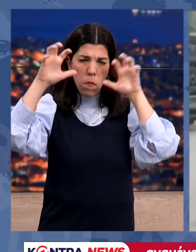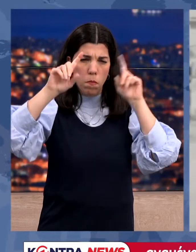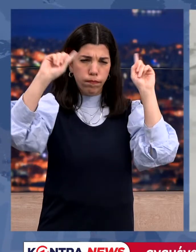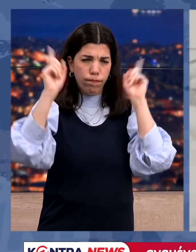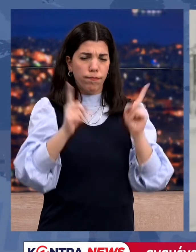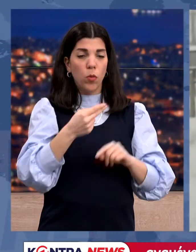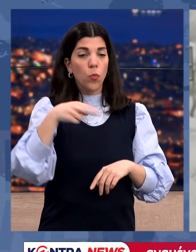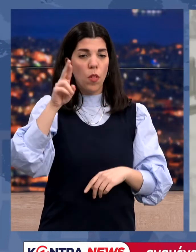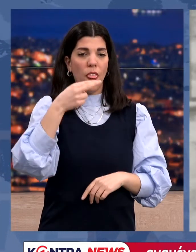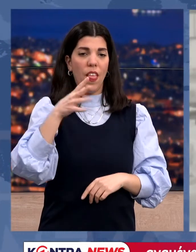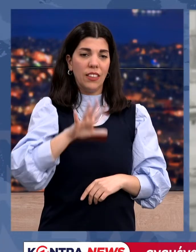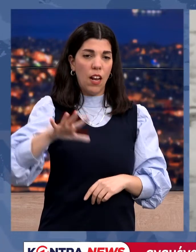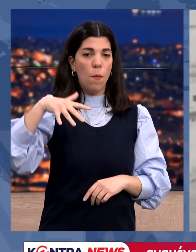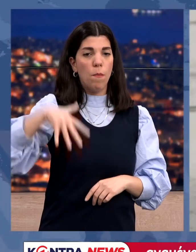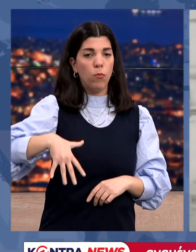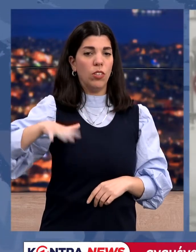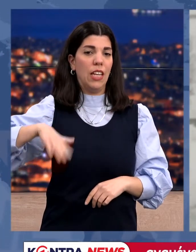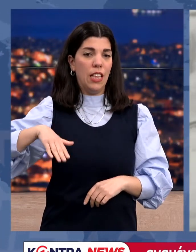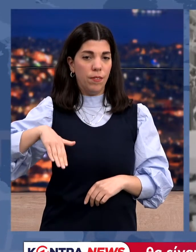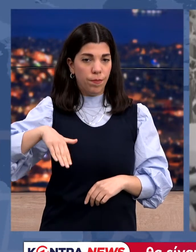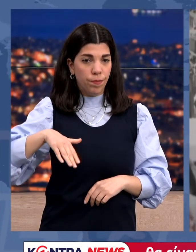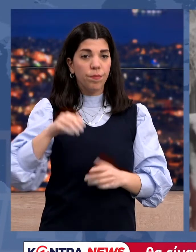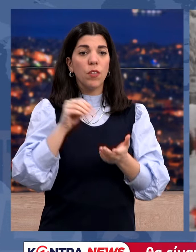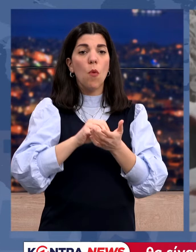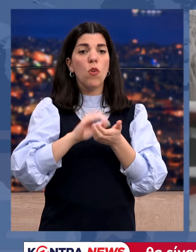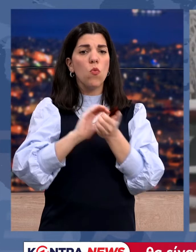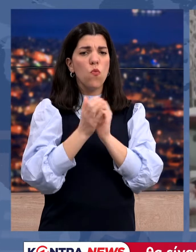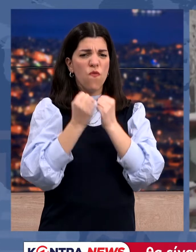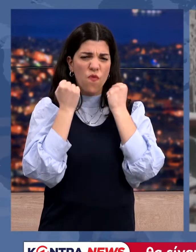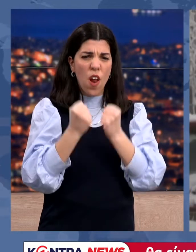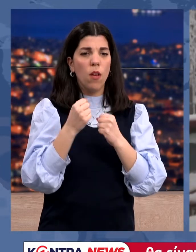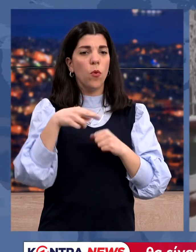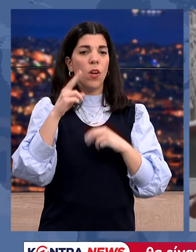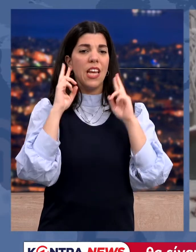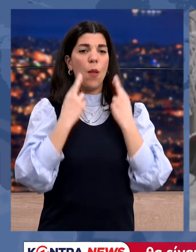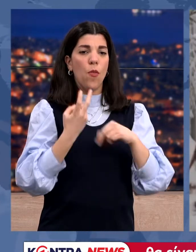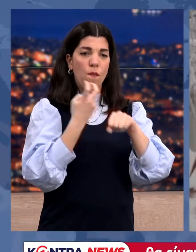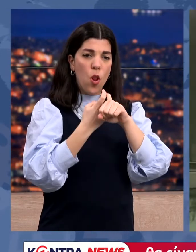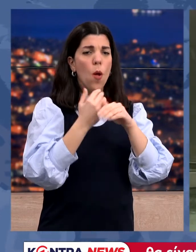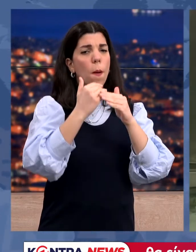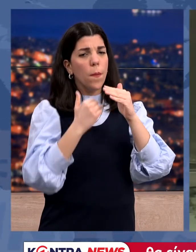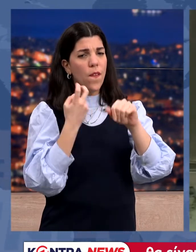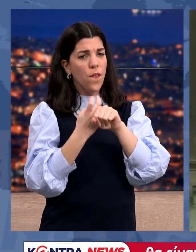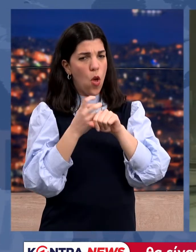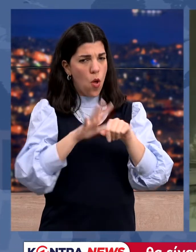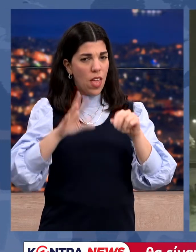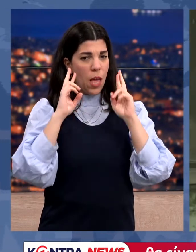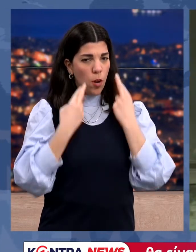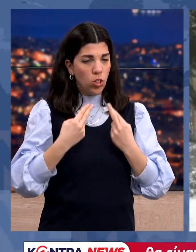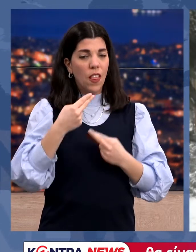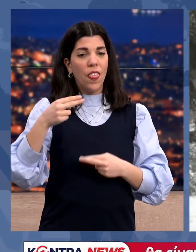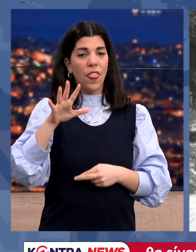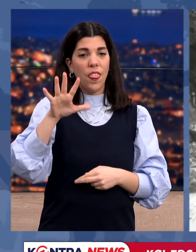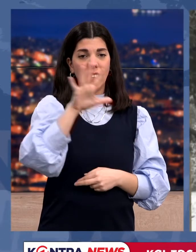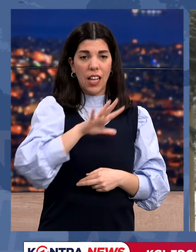σε θεσσαλία πελοπόννησο και κρήτη ενώ πυκνές θα είναι οι χιονοπτώσεις κατά τόπους τα ηπειρωτικά ορεινά και ημιορεινά της ηπείρου